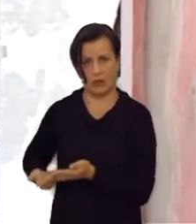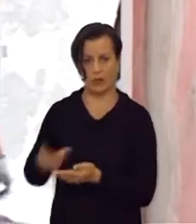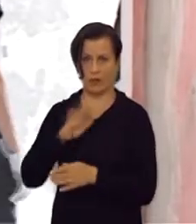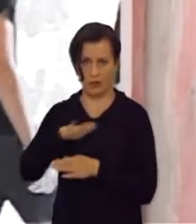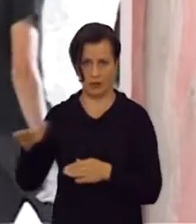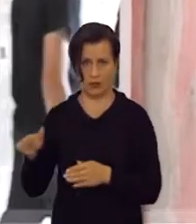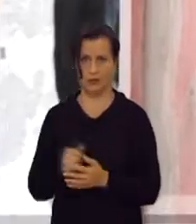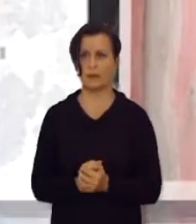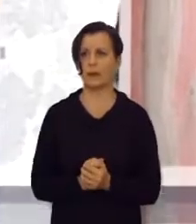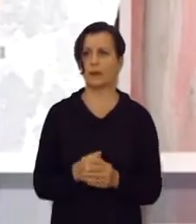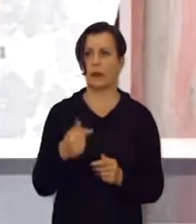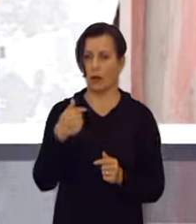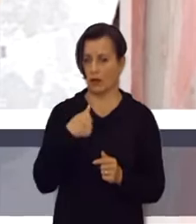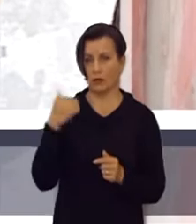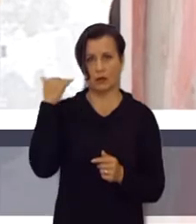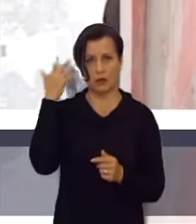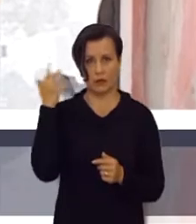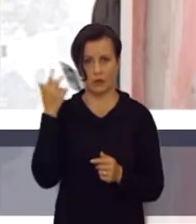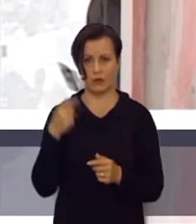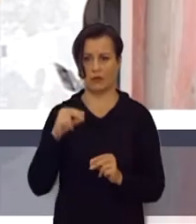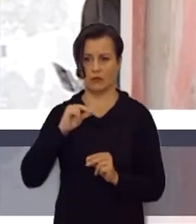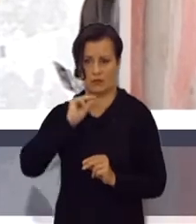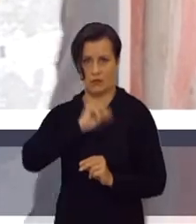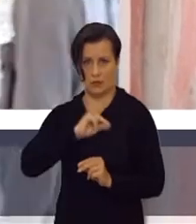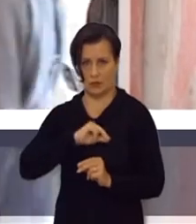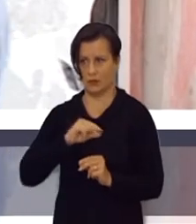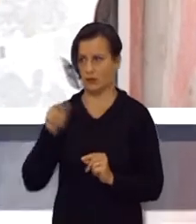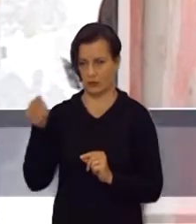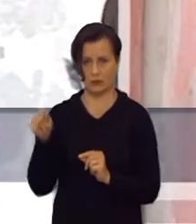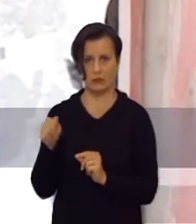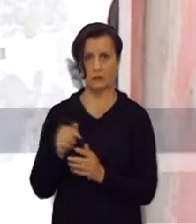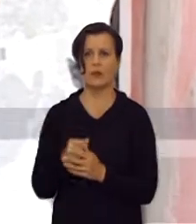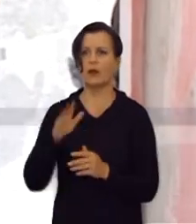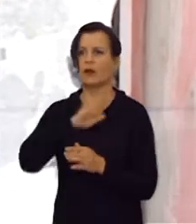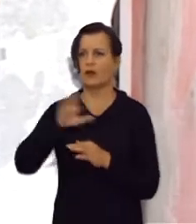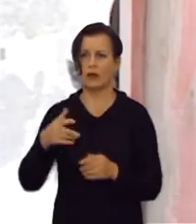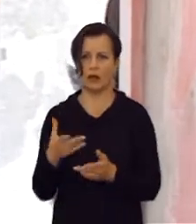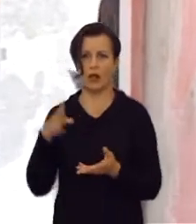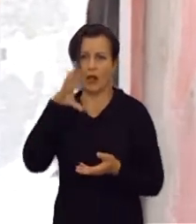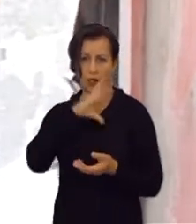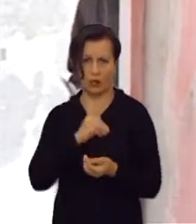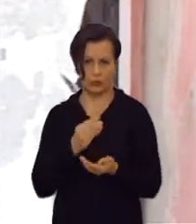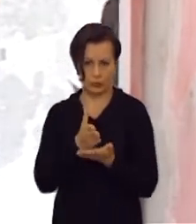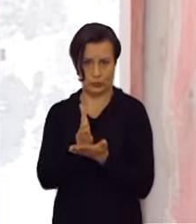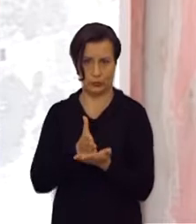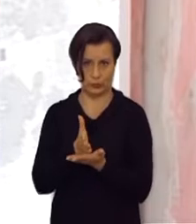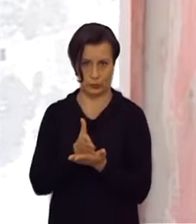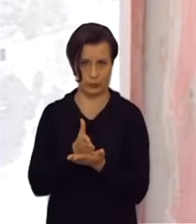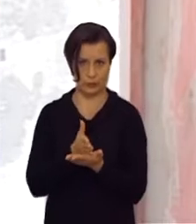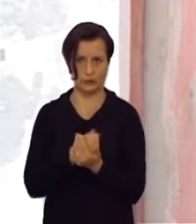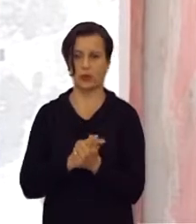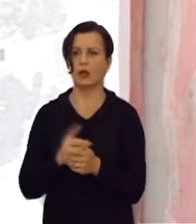kaip tik vat, dirbant tokį darbą, vaikai greičiausiai įgauna tuos darbinius įgūdžius,